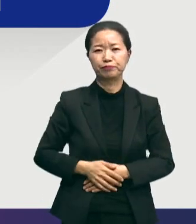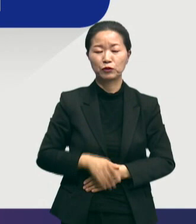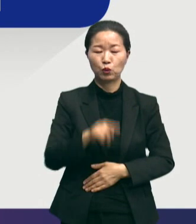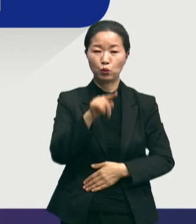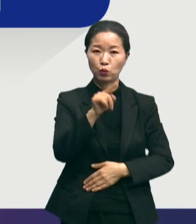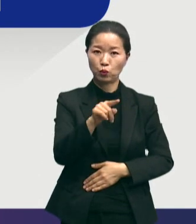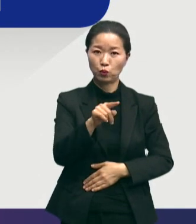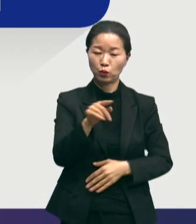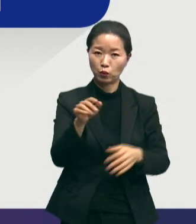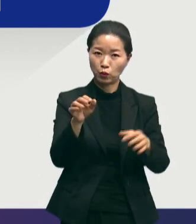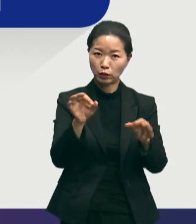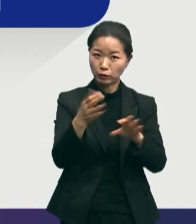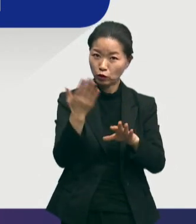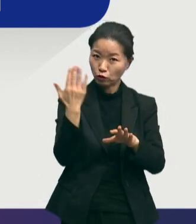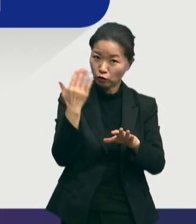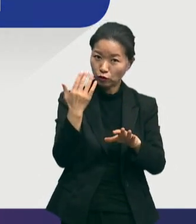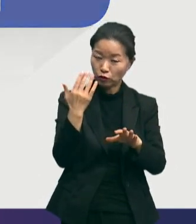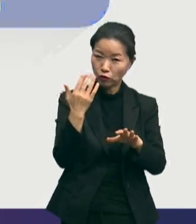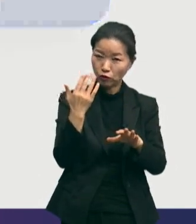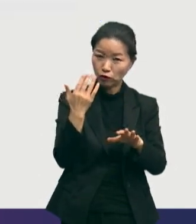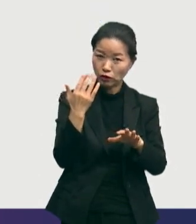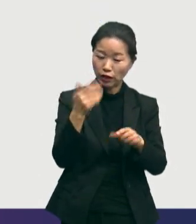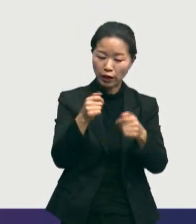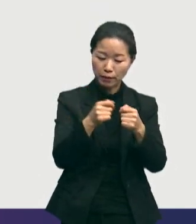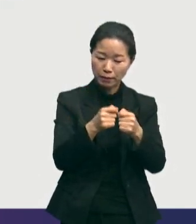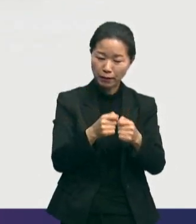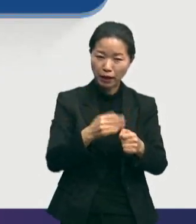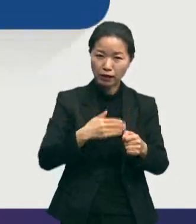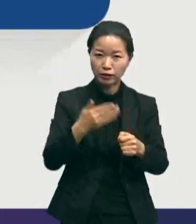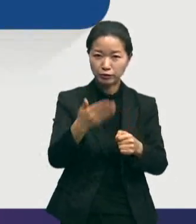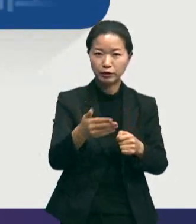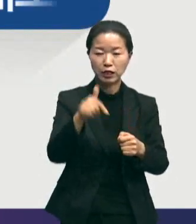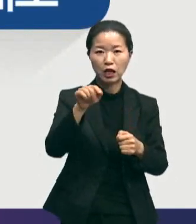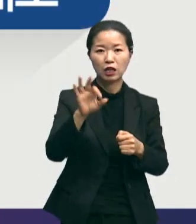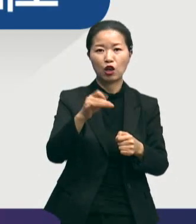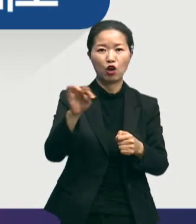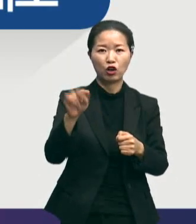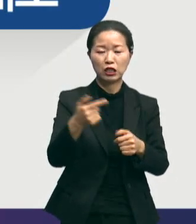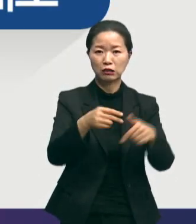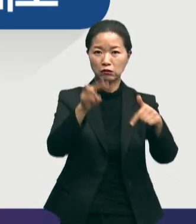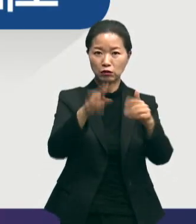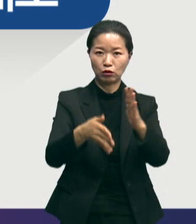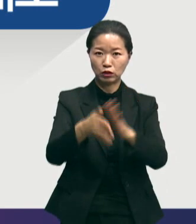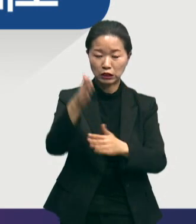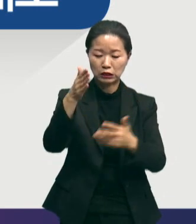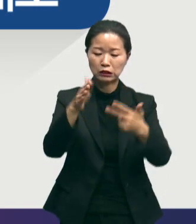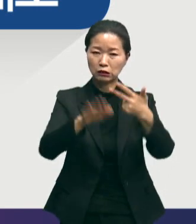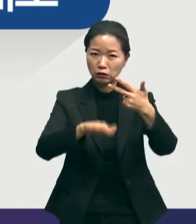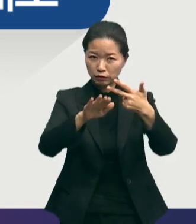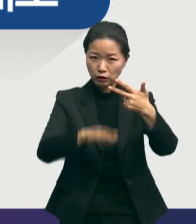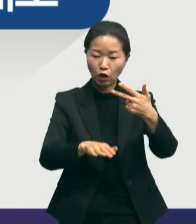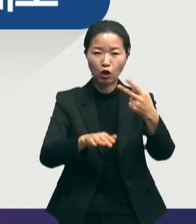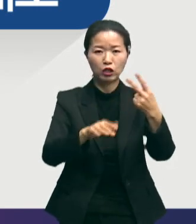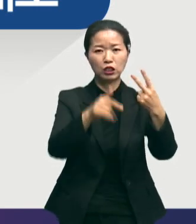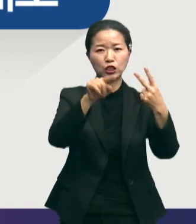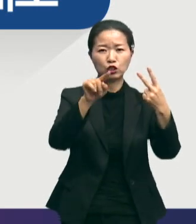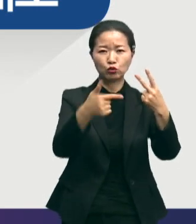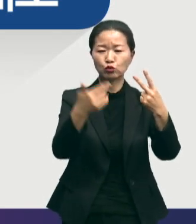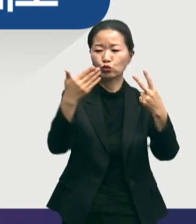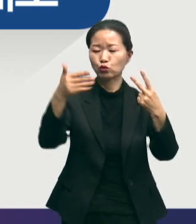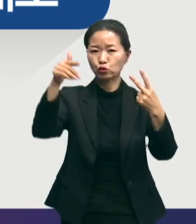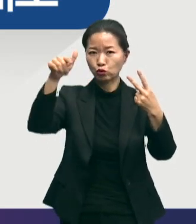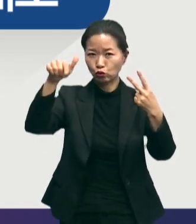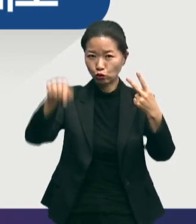소식 잠시 후에 자세히 알아봅니다. 경인일보는 인천시가 올해 하반기부터 2군 9구 행정체제 개편에